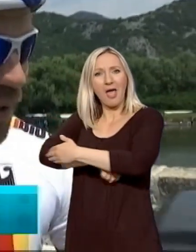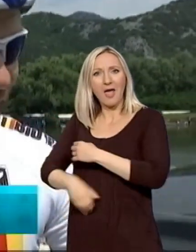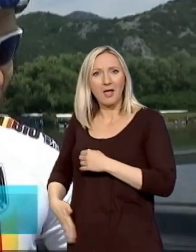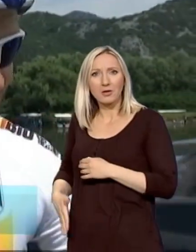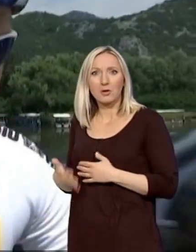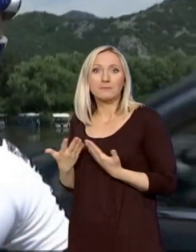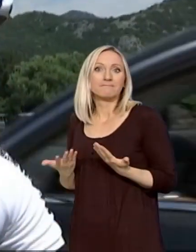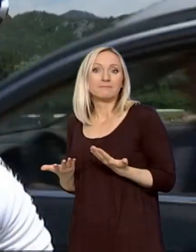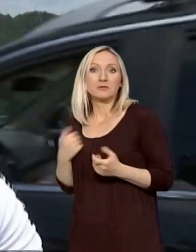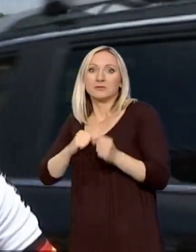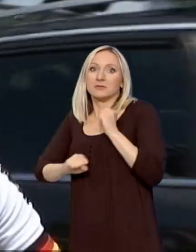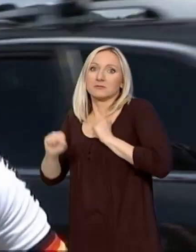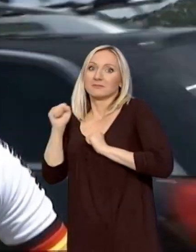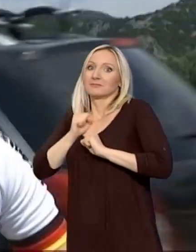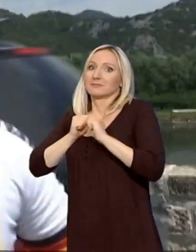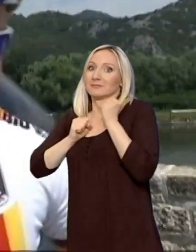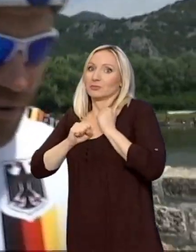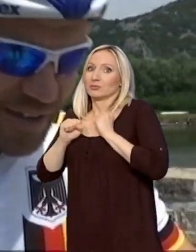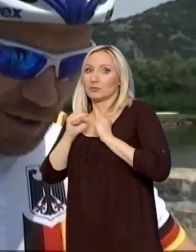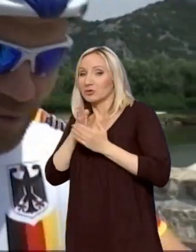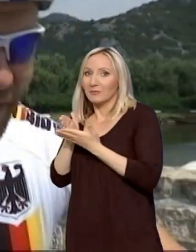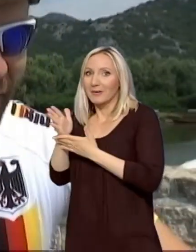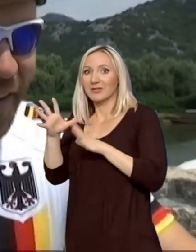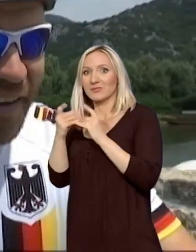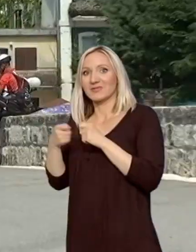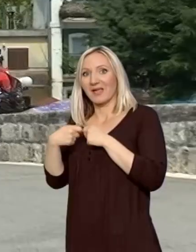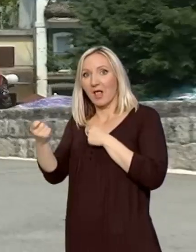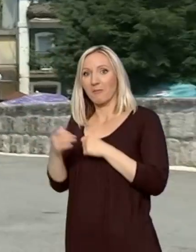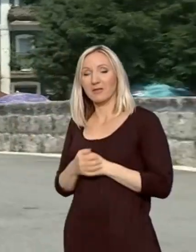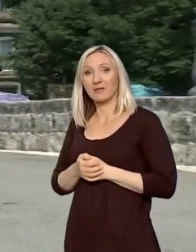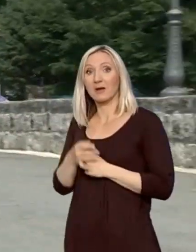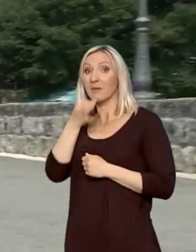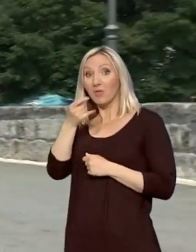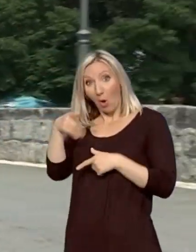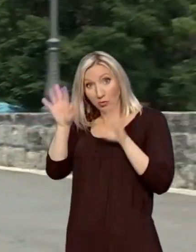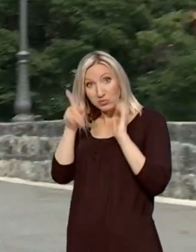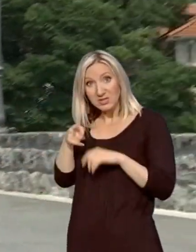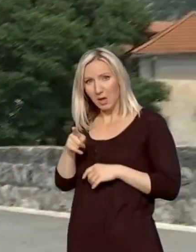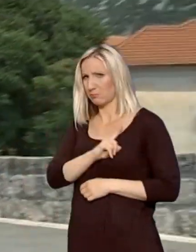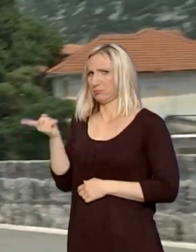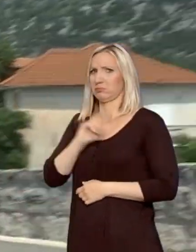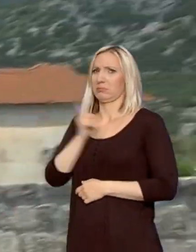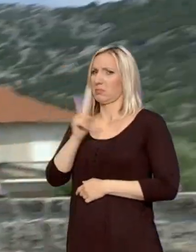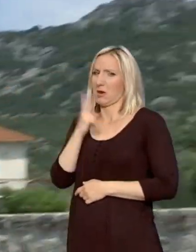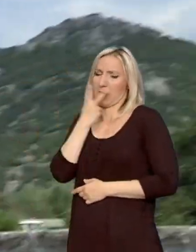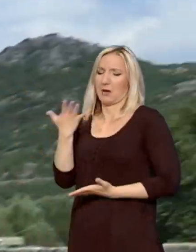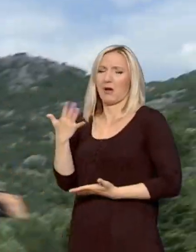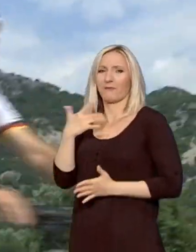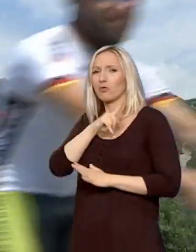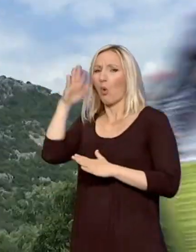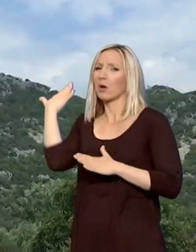Se eto mučim da pređem sve ove kilometre. Hoćeš li odustati? Naravno da ne, idemo do kraja.